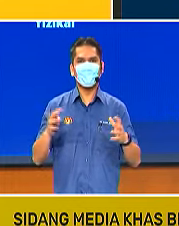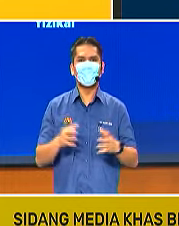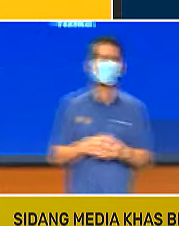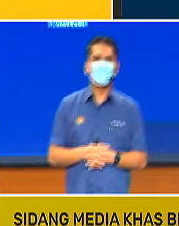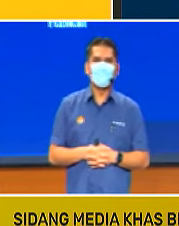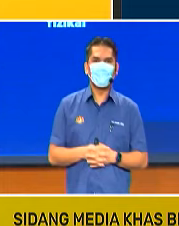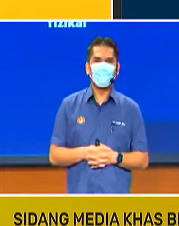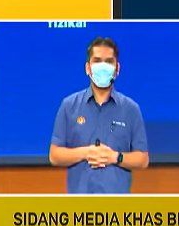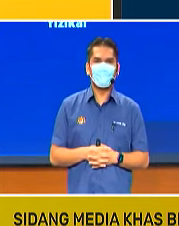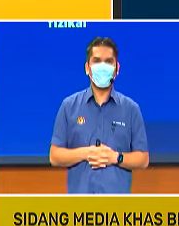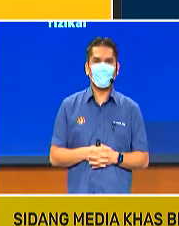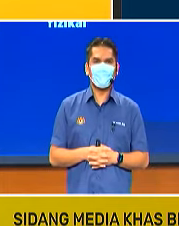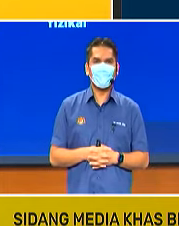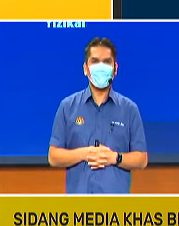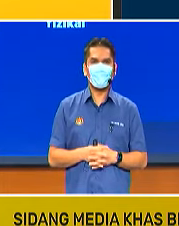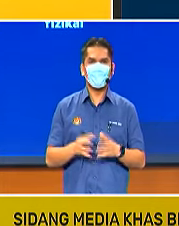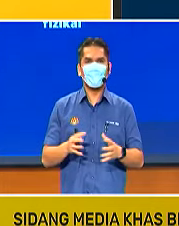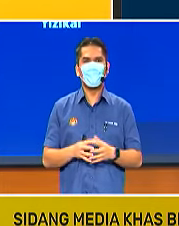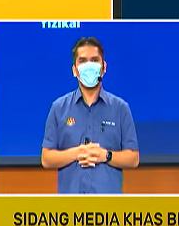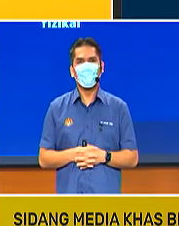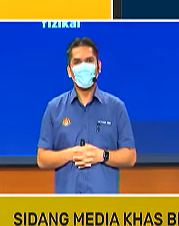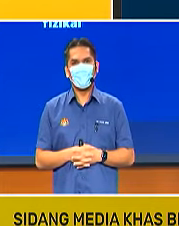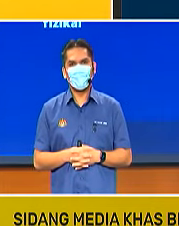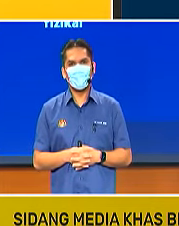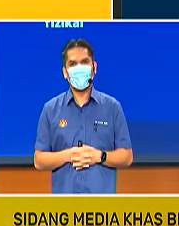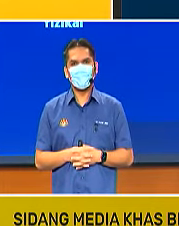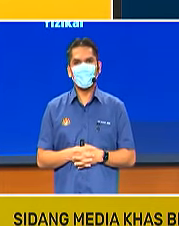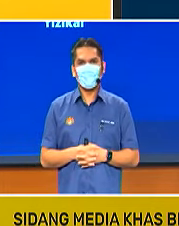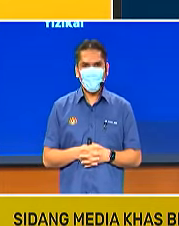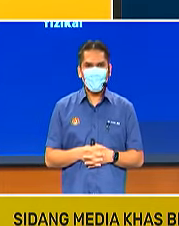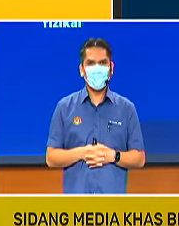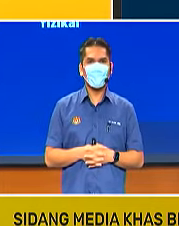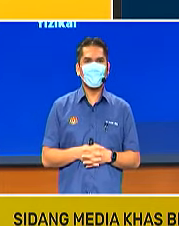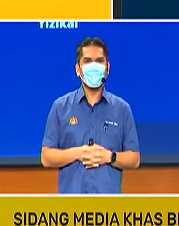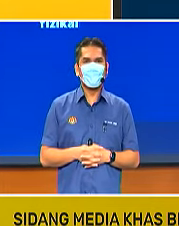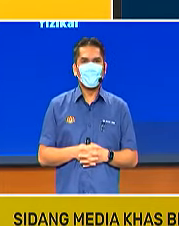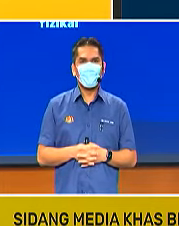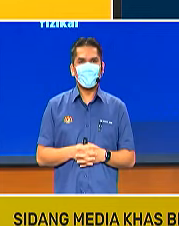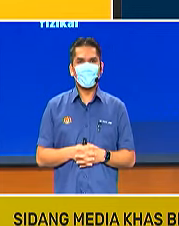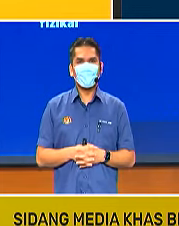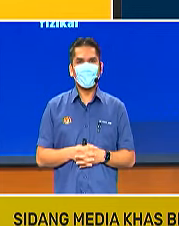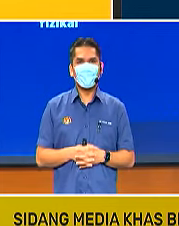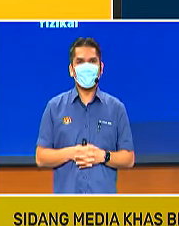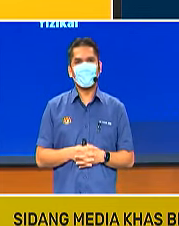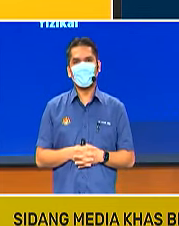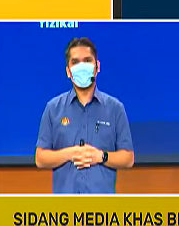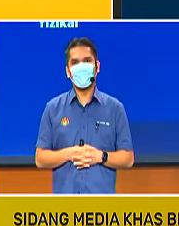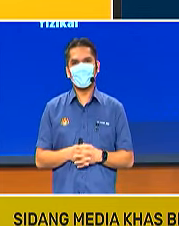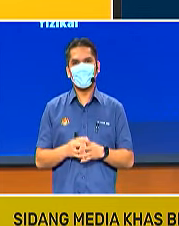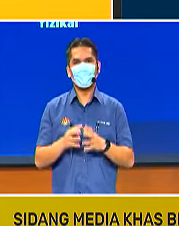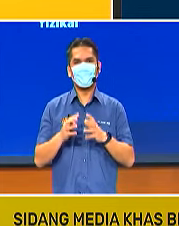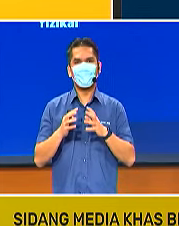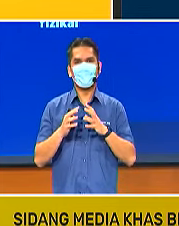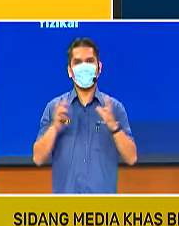melaksanakan peperiksaan dalam tempo yang mencabar ini maka kita telah